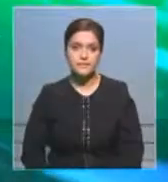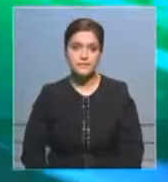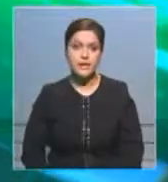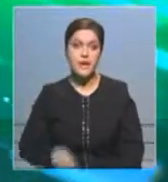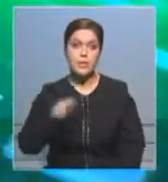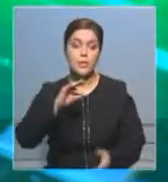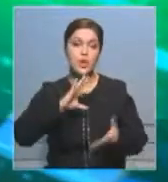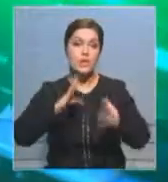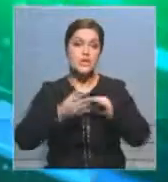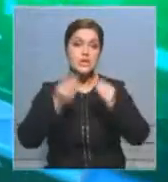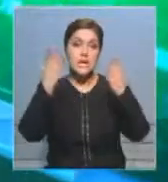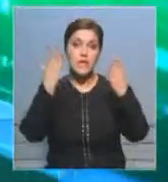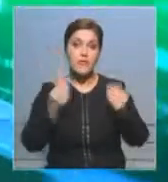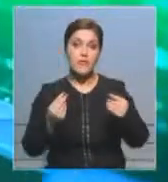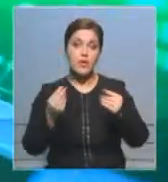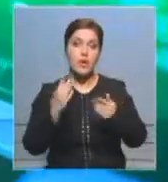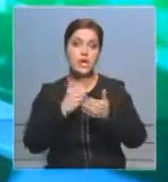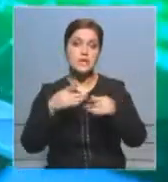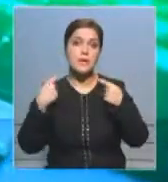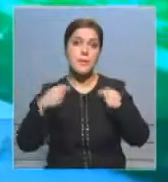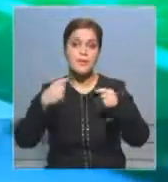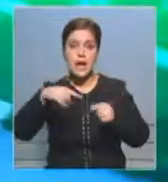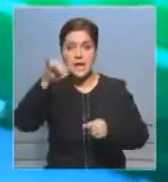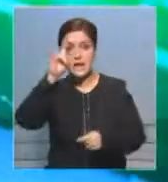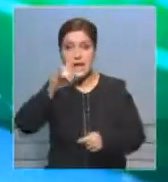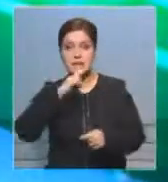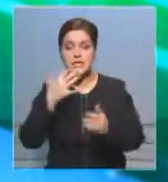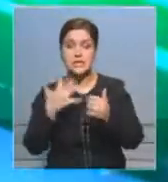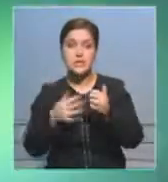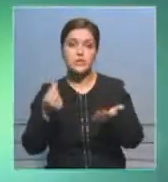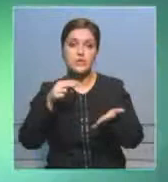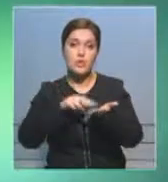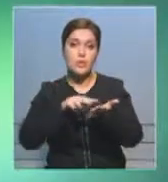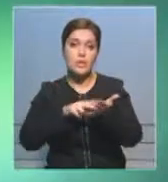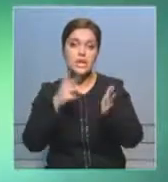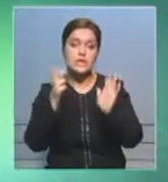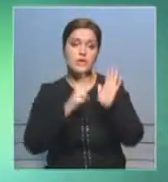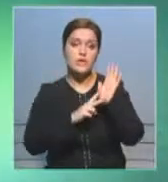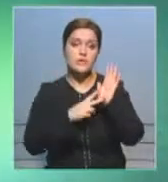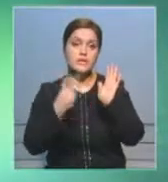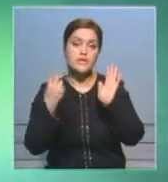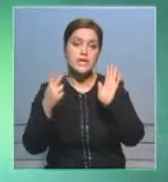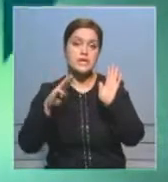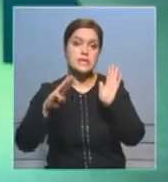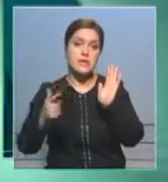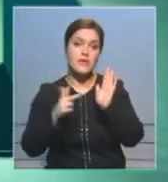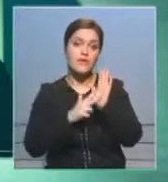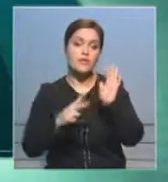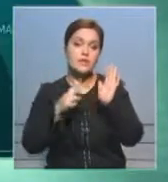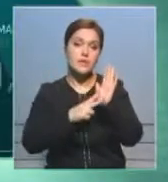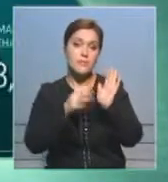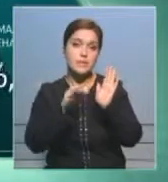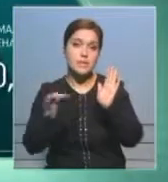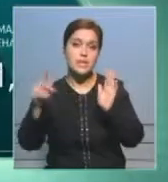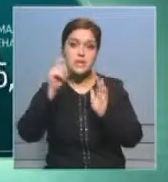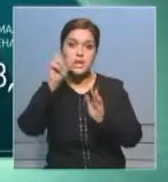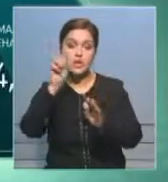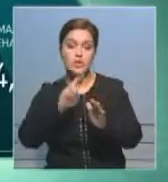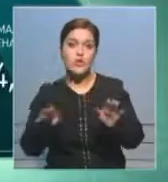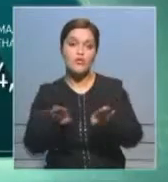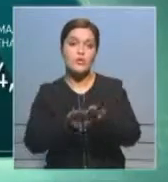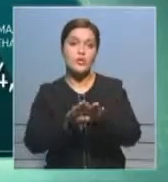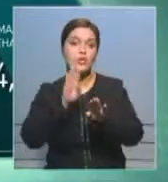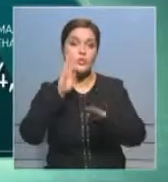результатом дневной сессии на казахстанской фондовой бирже средневзвешенный курс составил 380 20-80 сенти нам за долларов